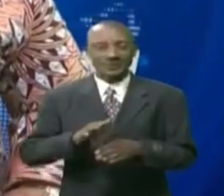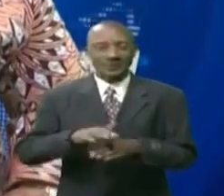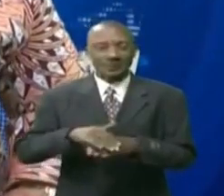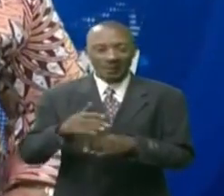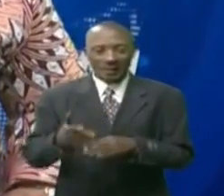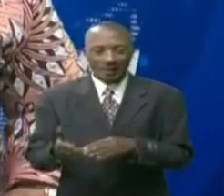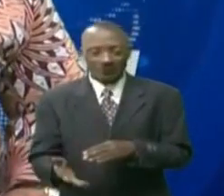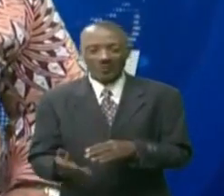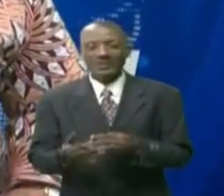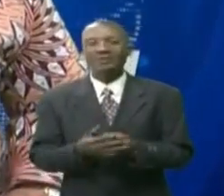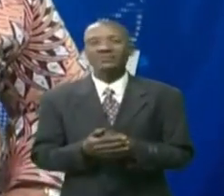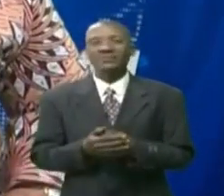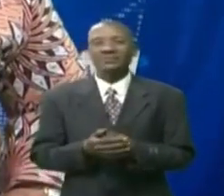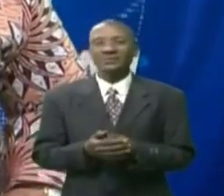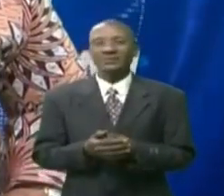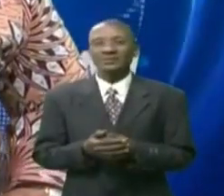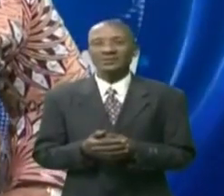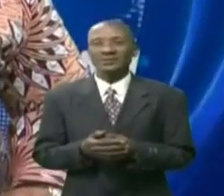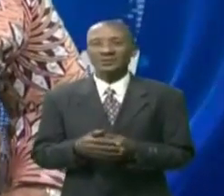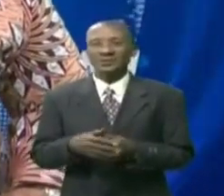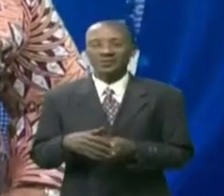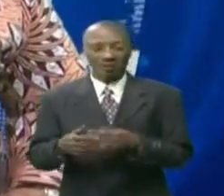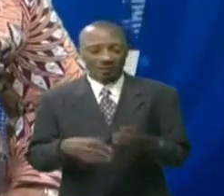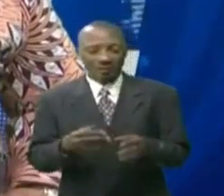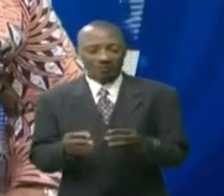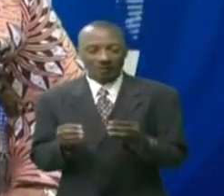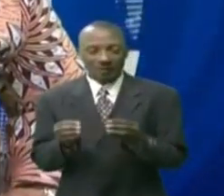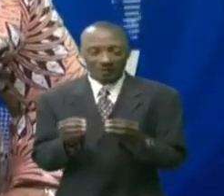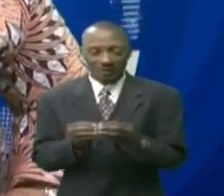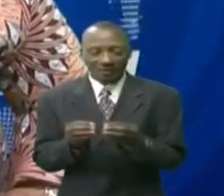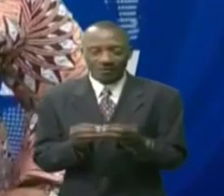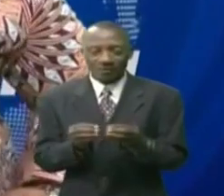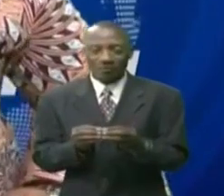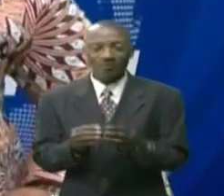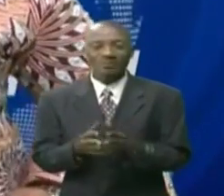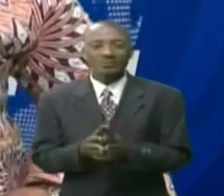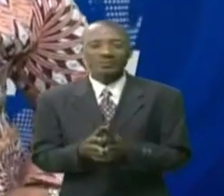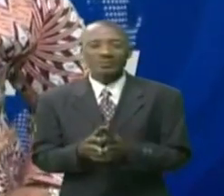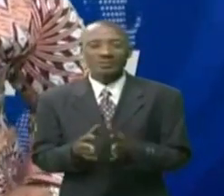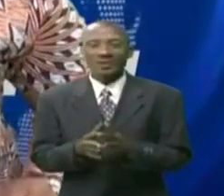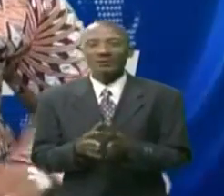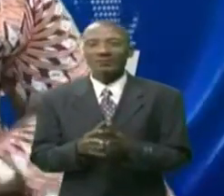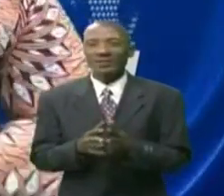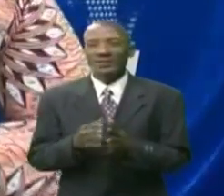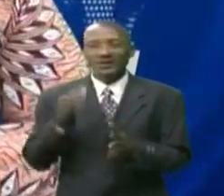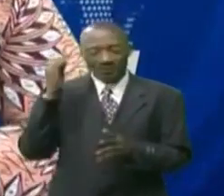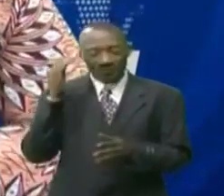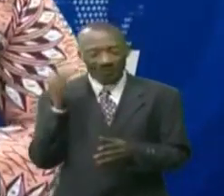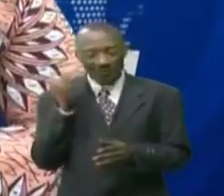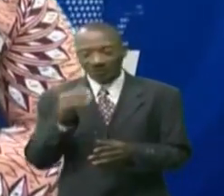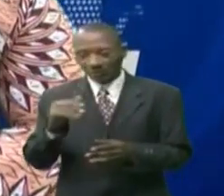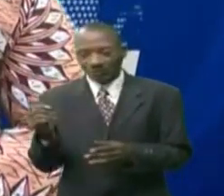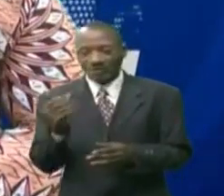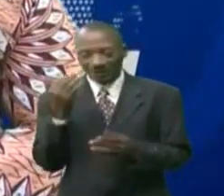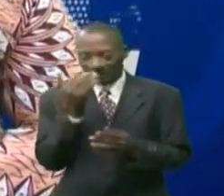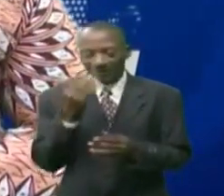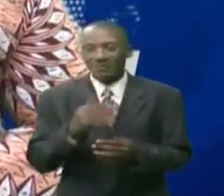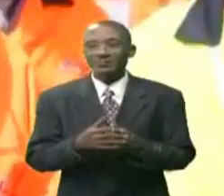inauguration, plusieurs personnalités présentes à cette cérémonie se sont exprimées au micro de la RTNC.